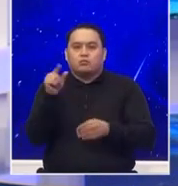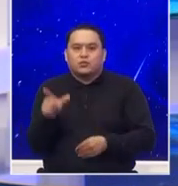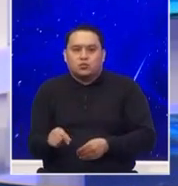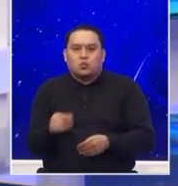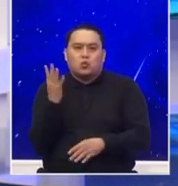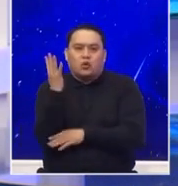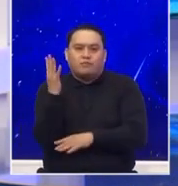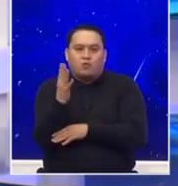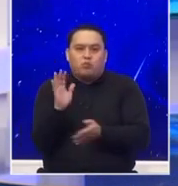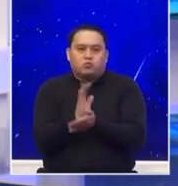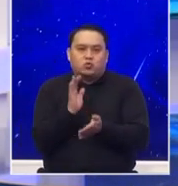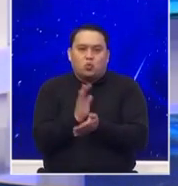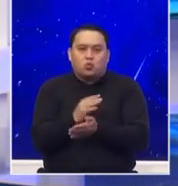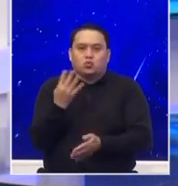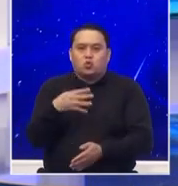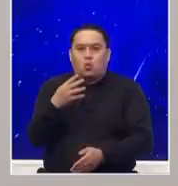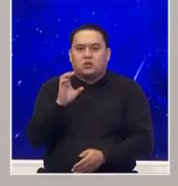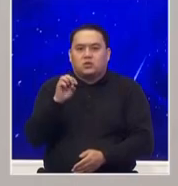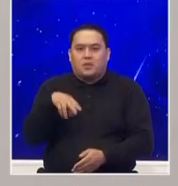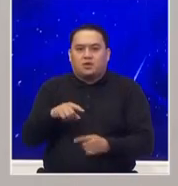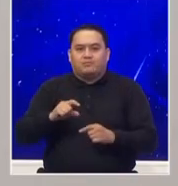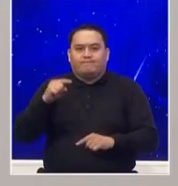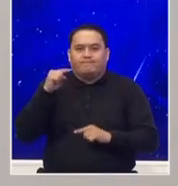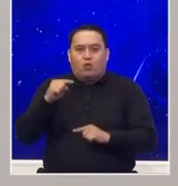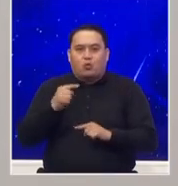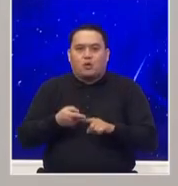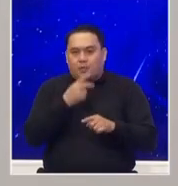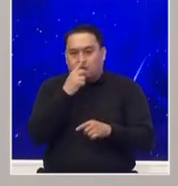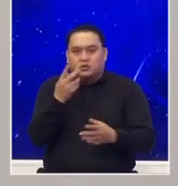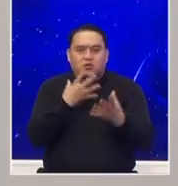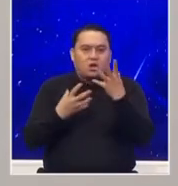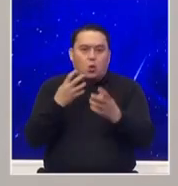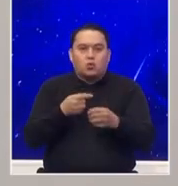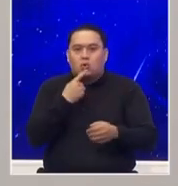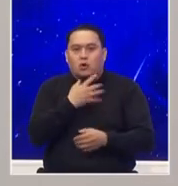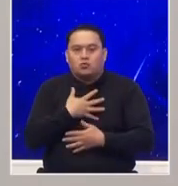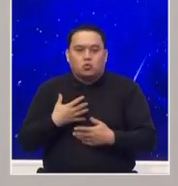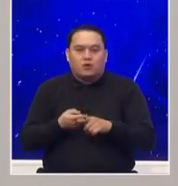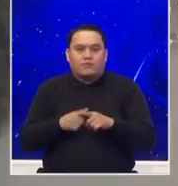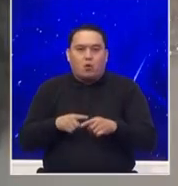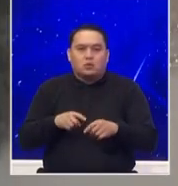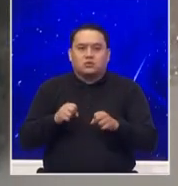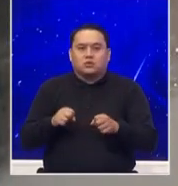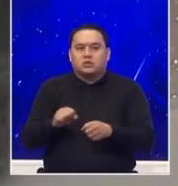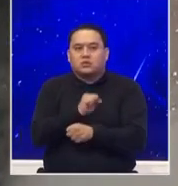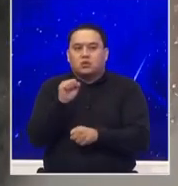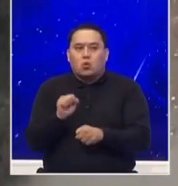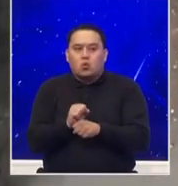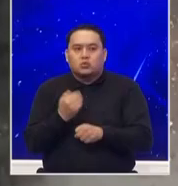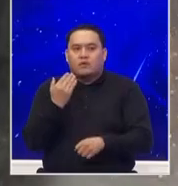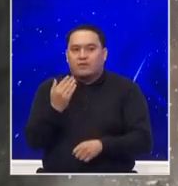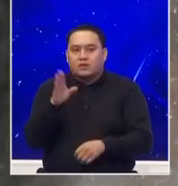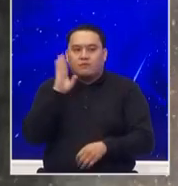древесный мусор, достигающие местами 40-сантиметровой толщины, представляют серьезную угрозу для работы гидроэлектростанции Свога